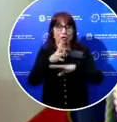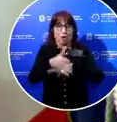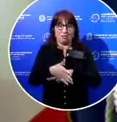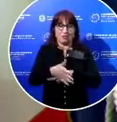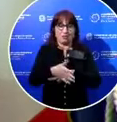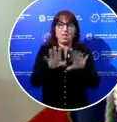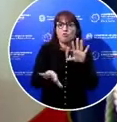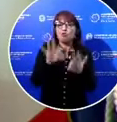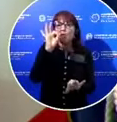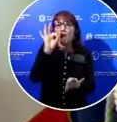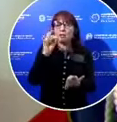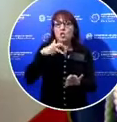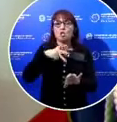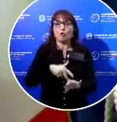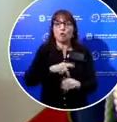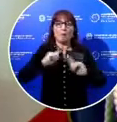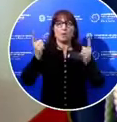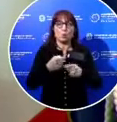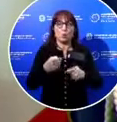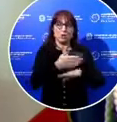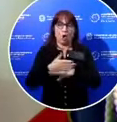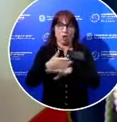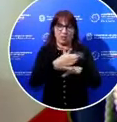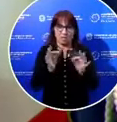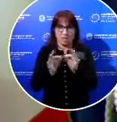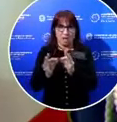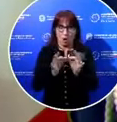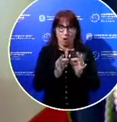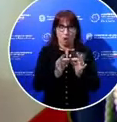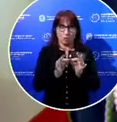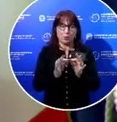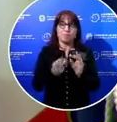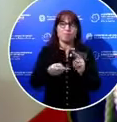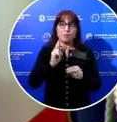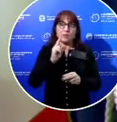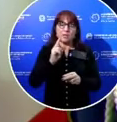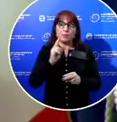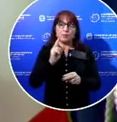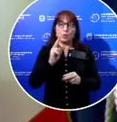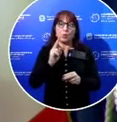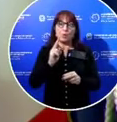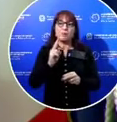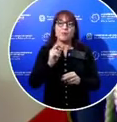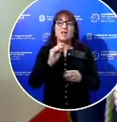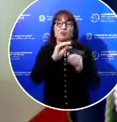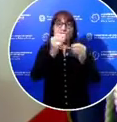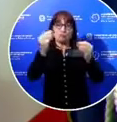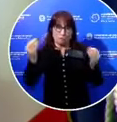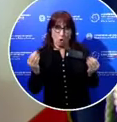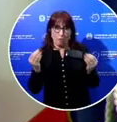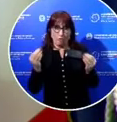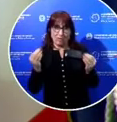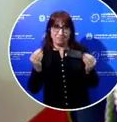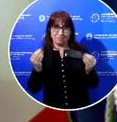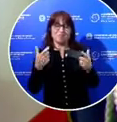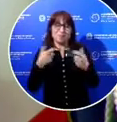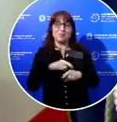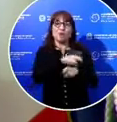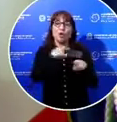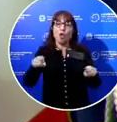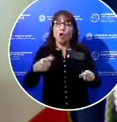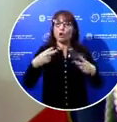scelte socialmente condivisibili. Ciò è necessario in particolar modo nei confronti delle generazioni più giovani che vivono in una